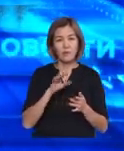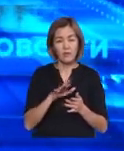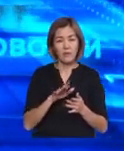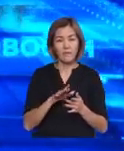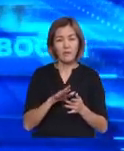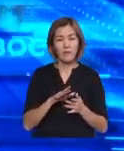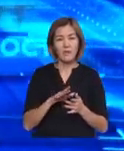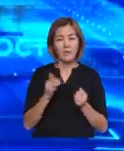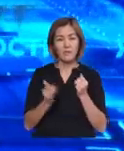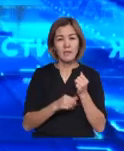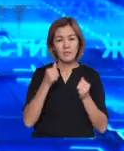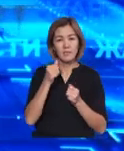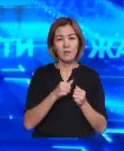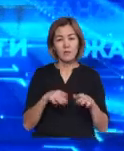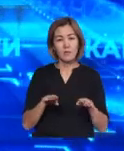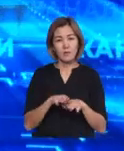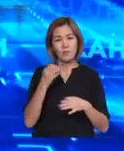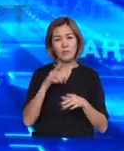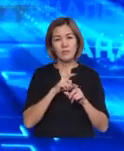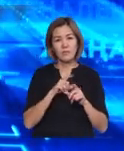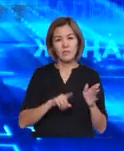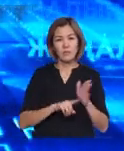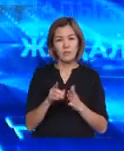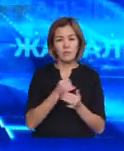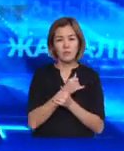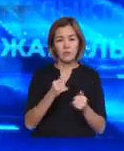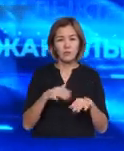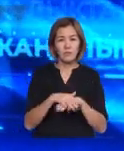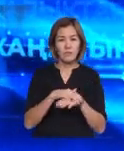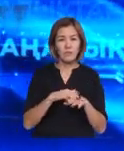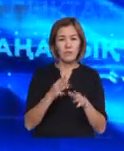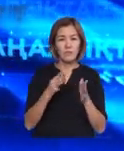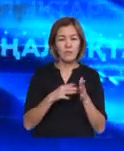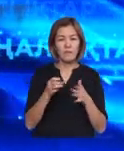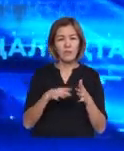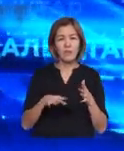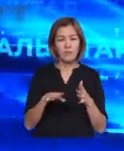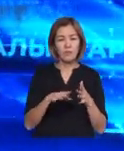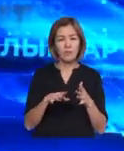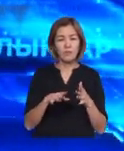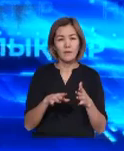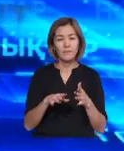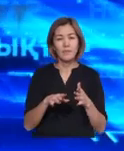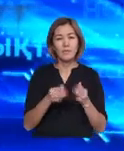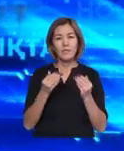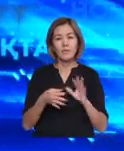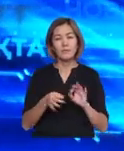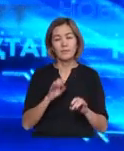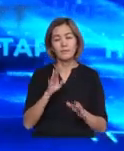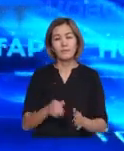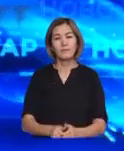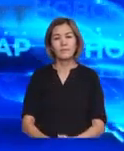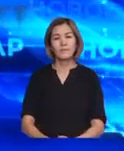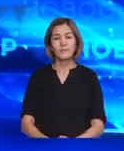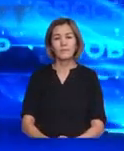Стоит отметить, что до конца года подобные центры начнут обслуживать население еще в 9 районах региона. Подробнее в